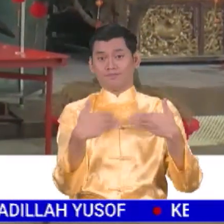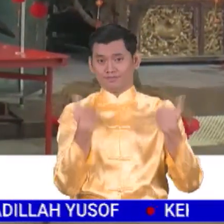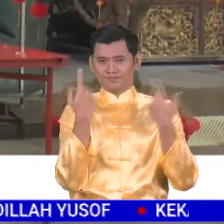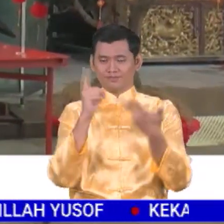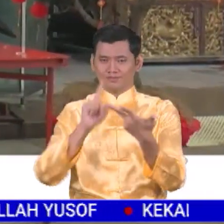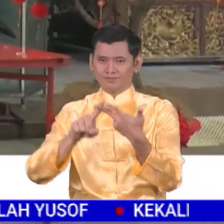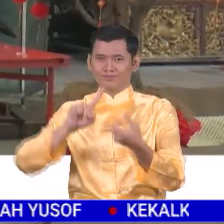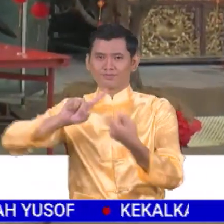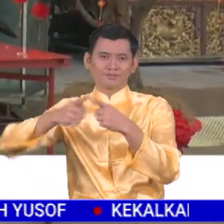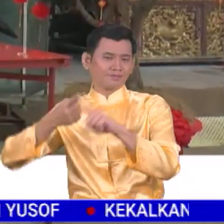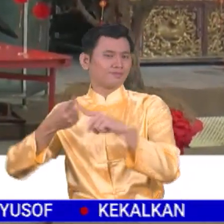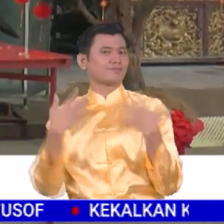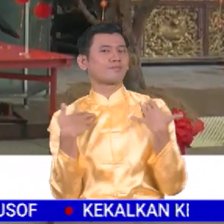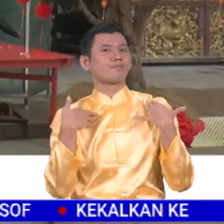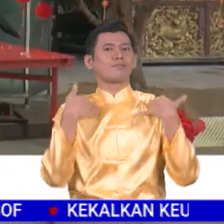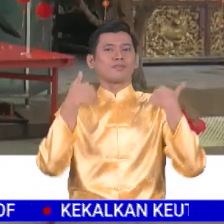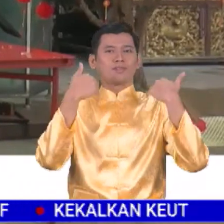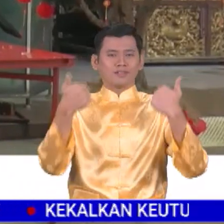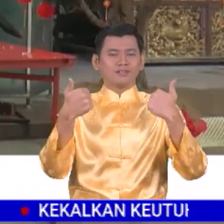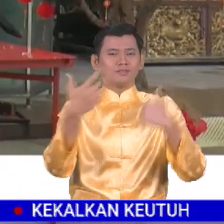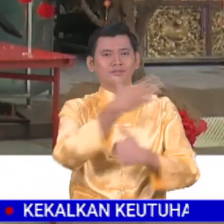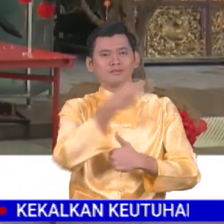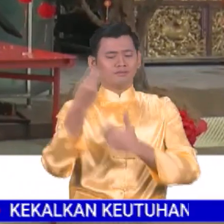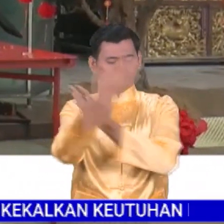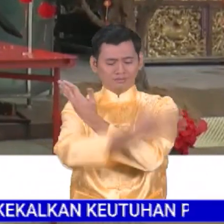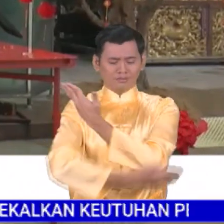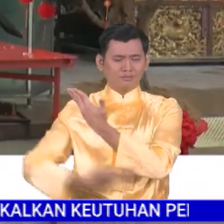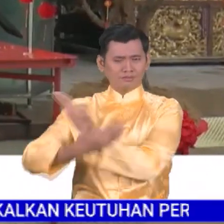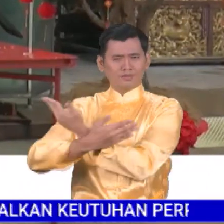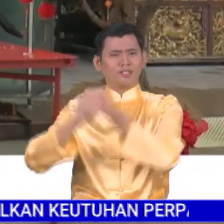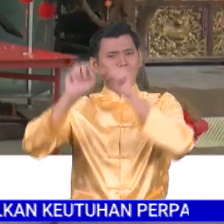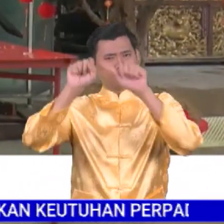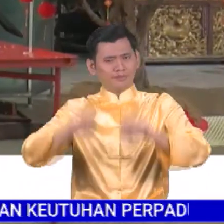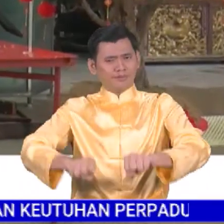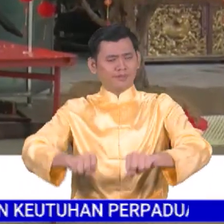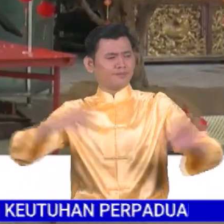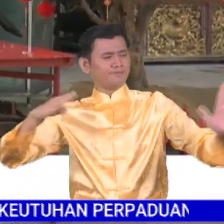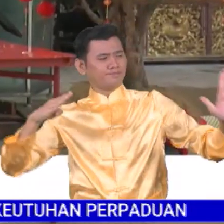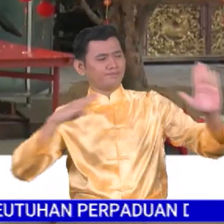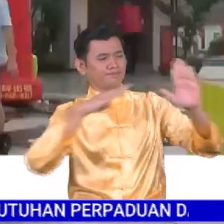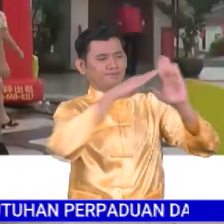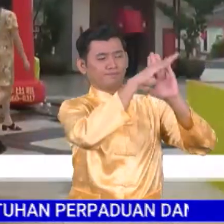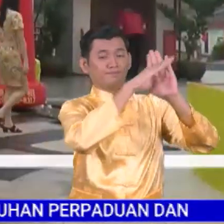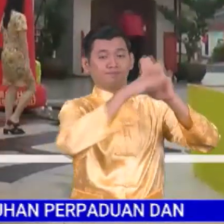kawan-kawan semua itu badan sehat dan negara boleh lagi berkembang maju lah.